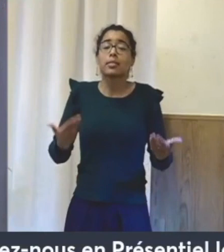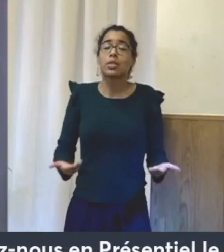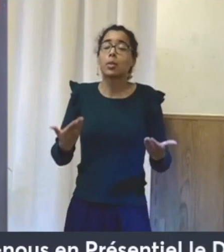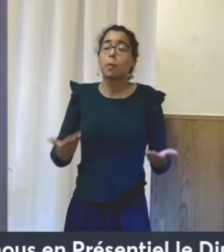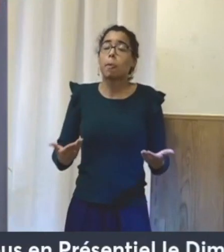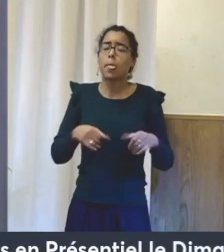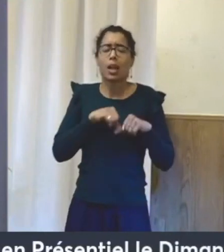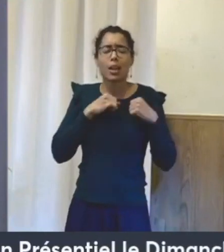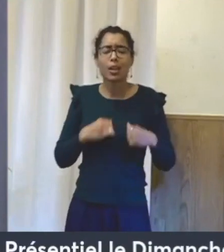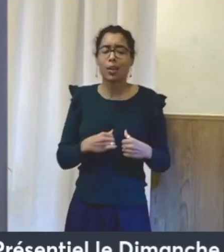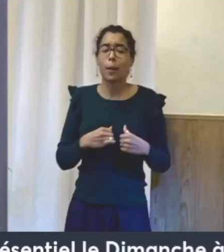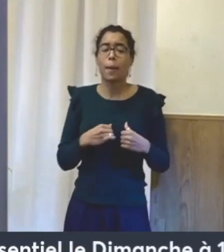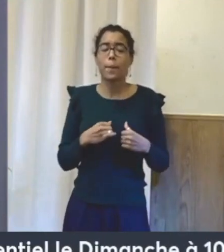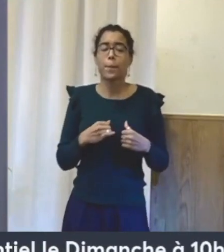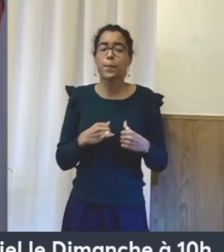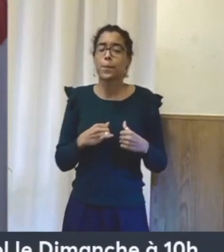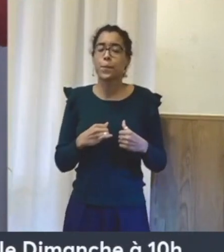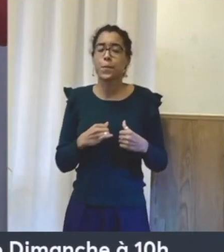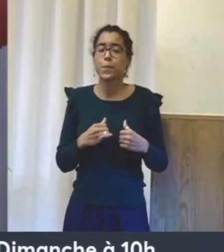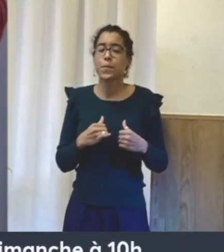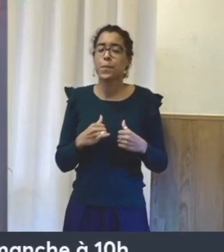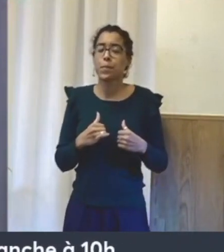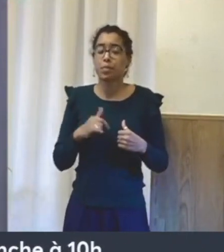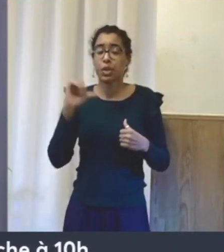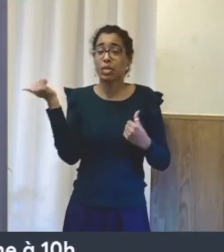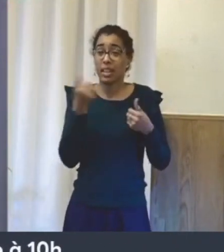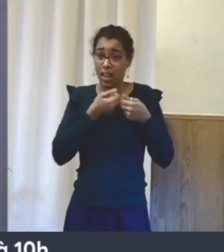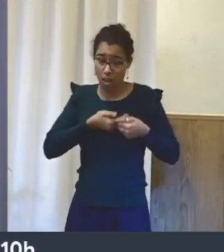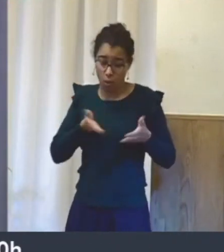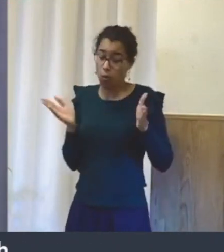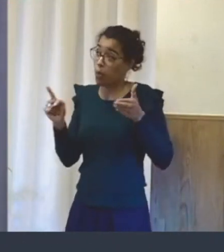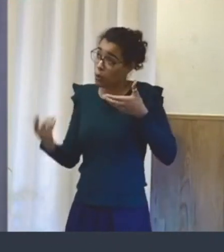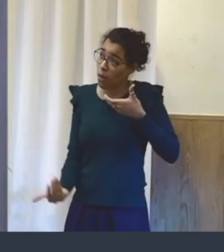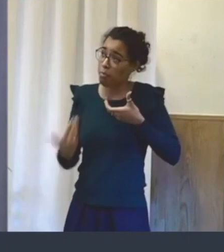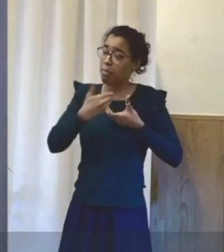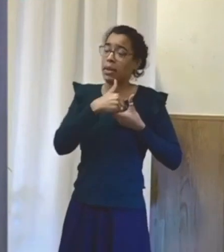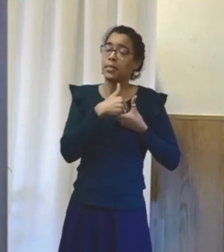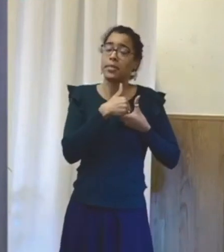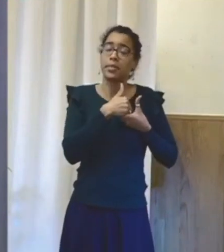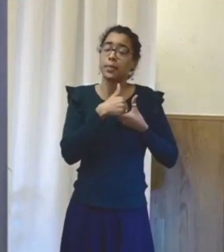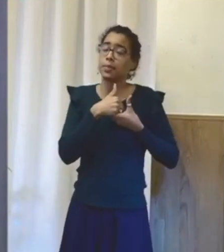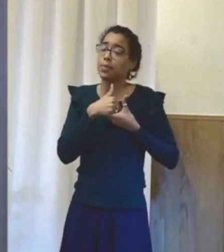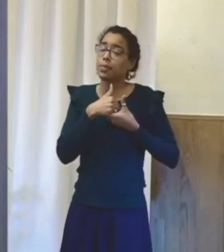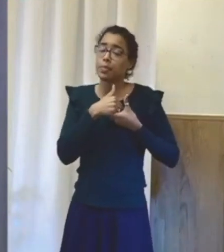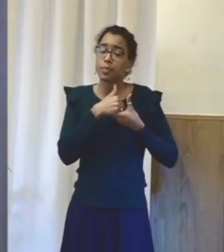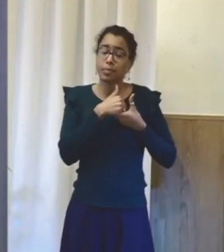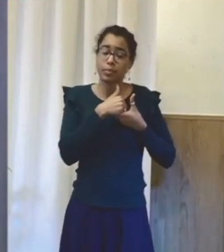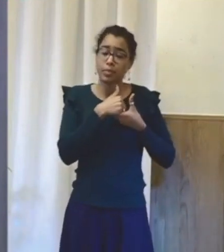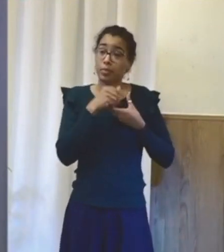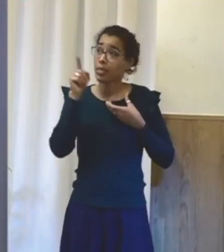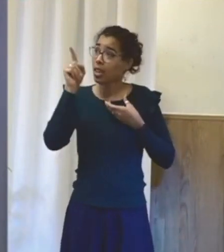que les cœurs, Seigneur, te permettent à ce que tu fasses ton entrée. Seigneur, c'est toi, Seigneur, qui